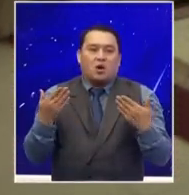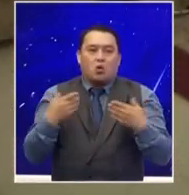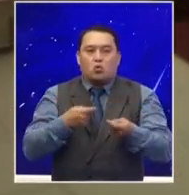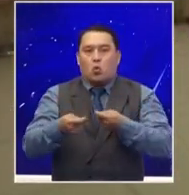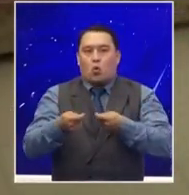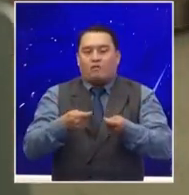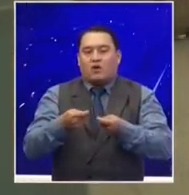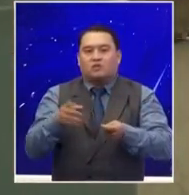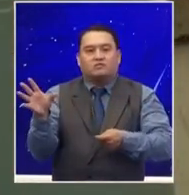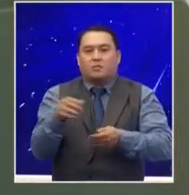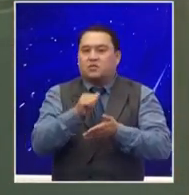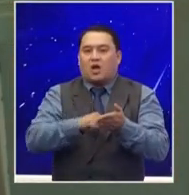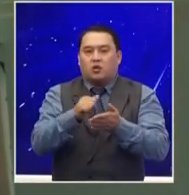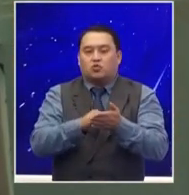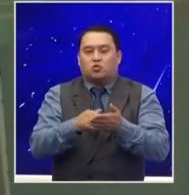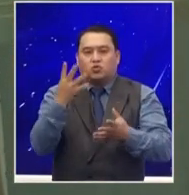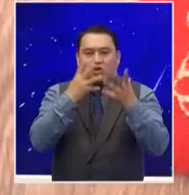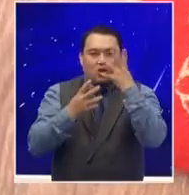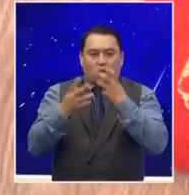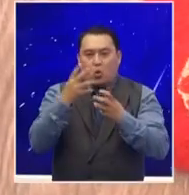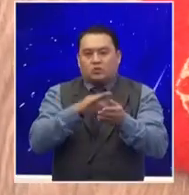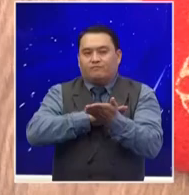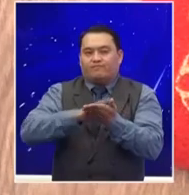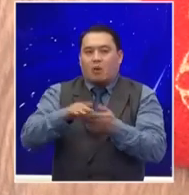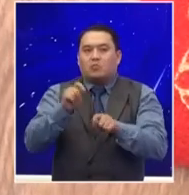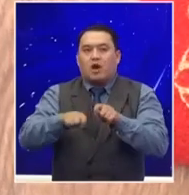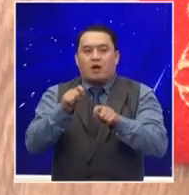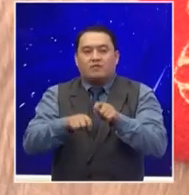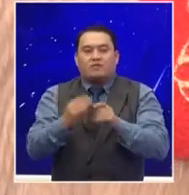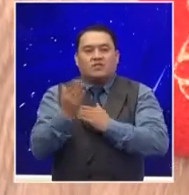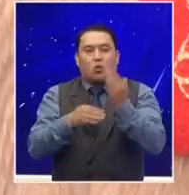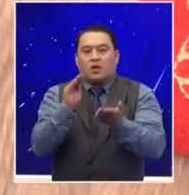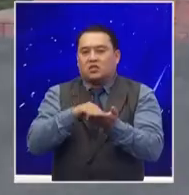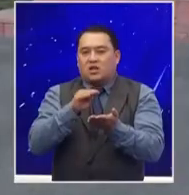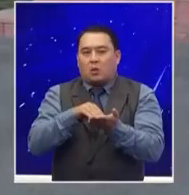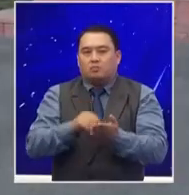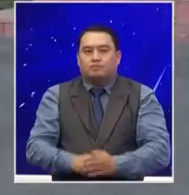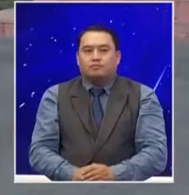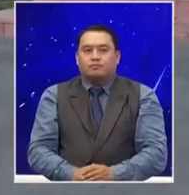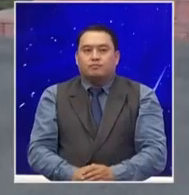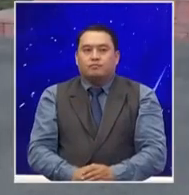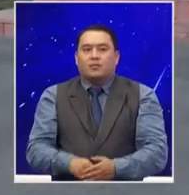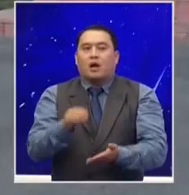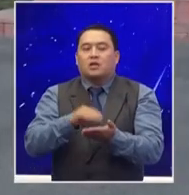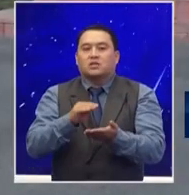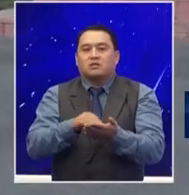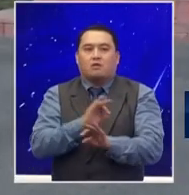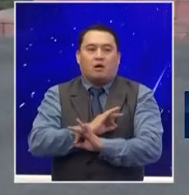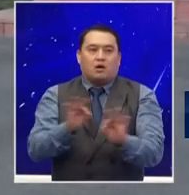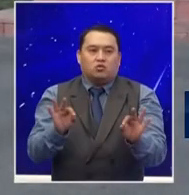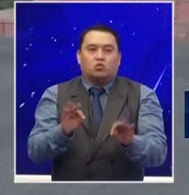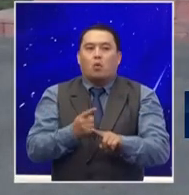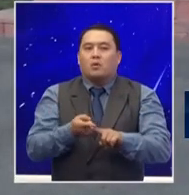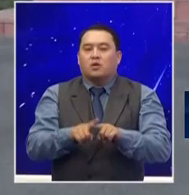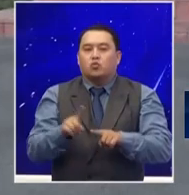руководство учреждения ко всем замечаниям отнеслось с полной ответственностью. Проверяющие дали высокую оценку. Оцениваем на хорошо, потому